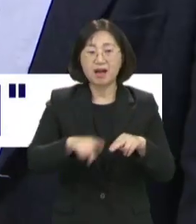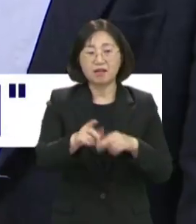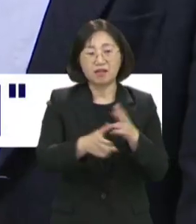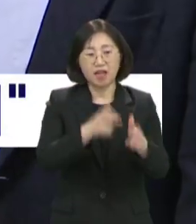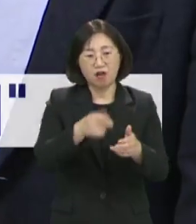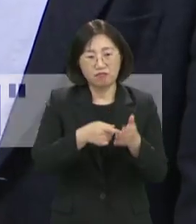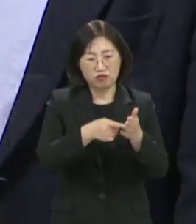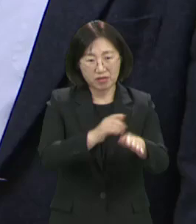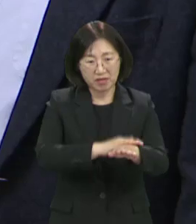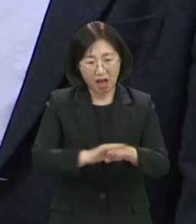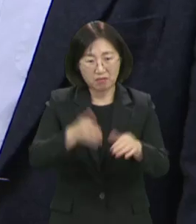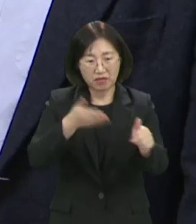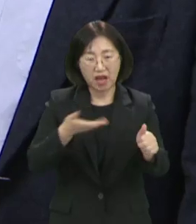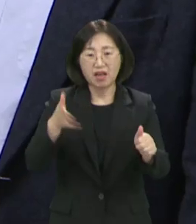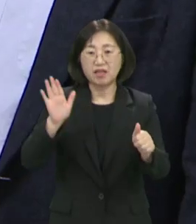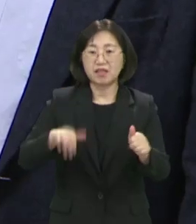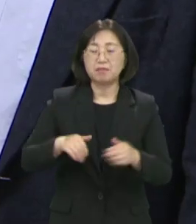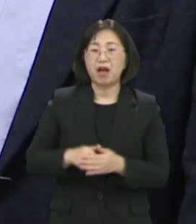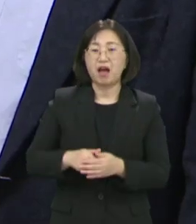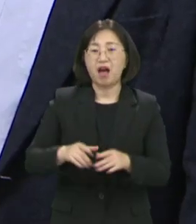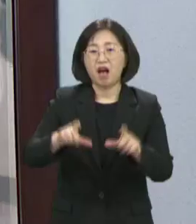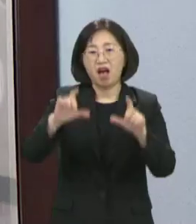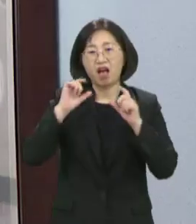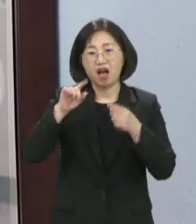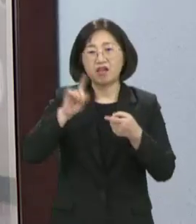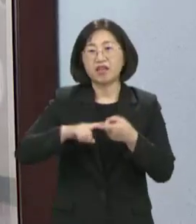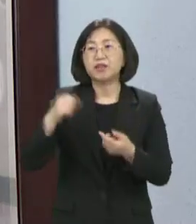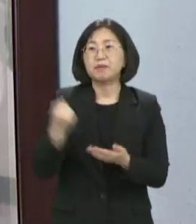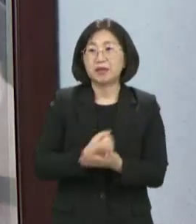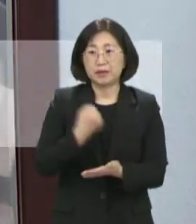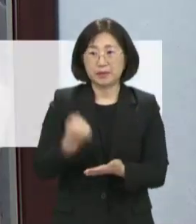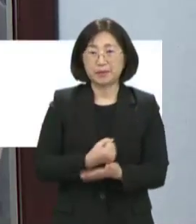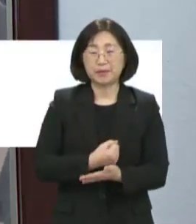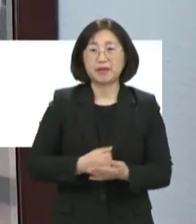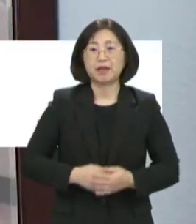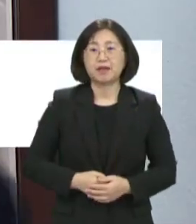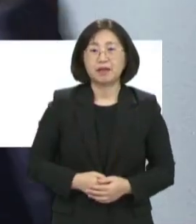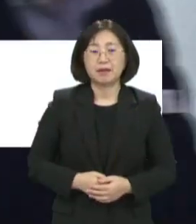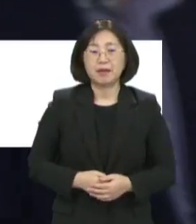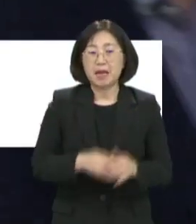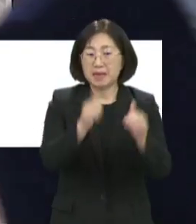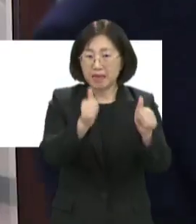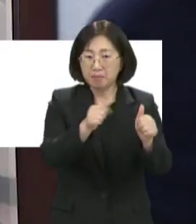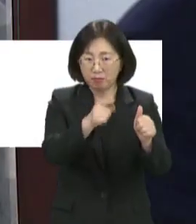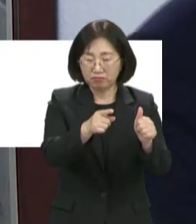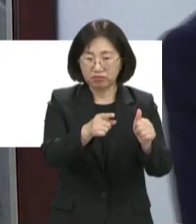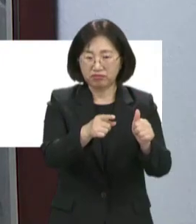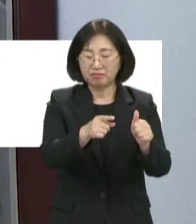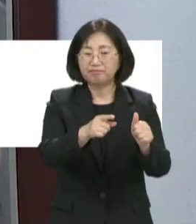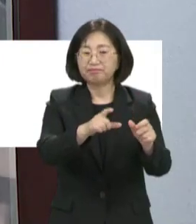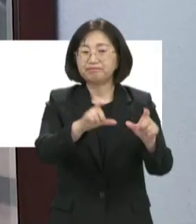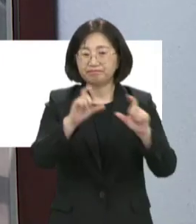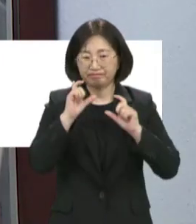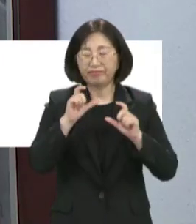판결에 대해선 강한 아쉬움을 드러냈습니다. 사법부의 판단은